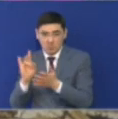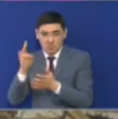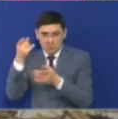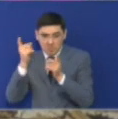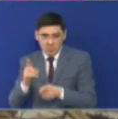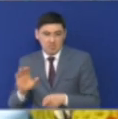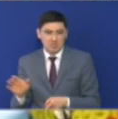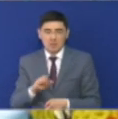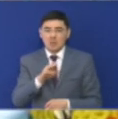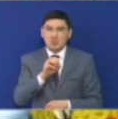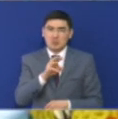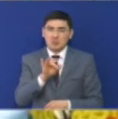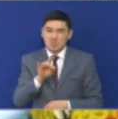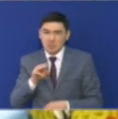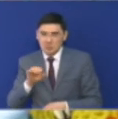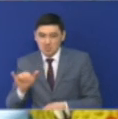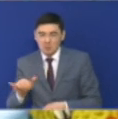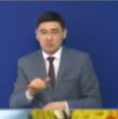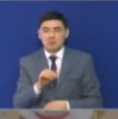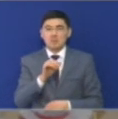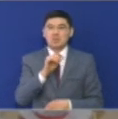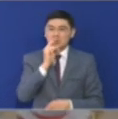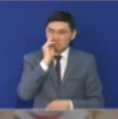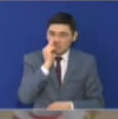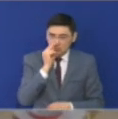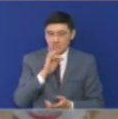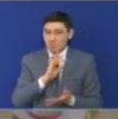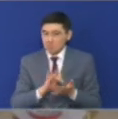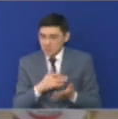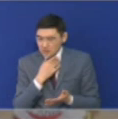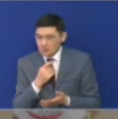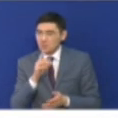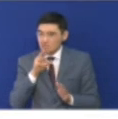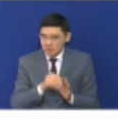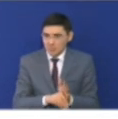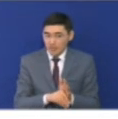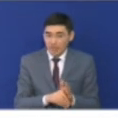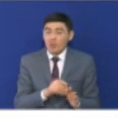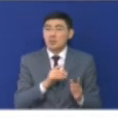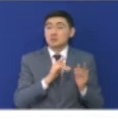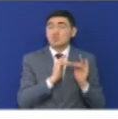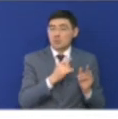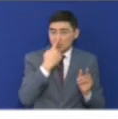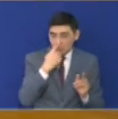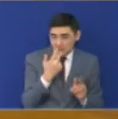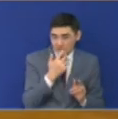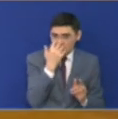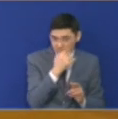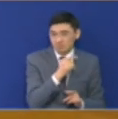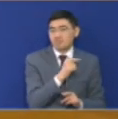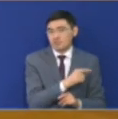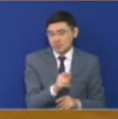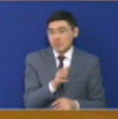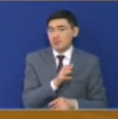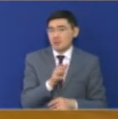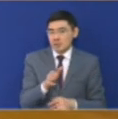Темиртау, Шымкент и Семей. Местом проведения экофестиваля в нашем городе стала школа-интернат номер 3. Здесь организовали выставку